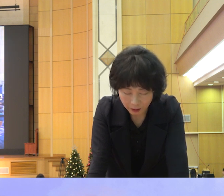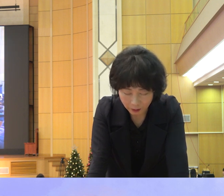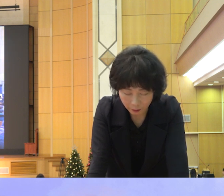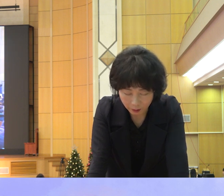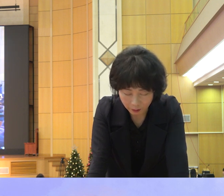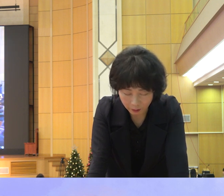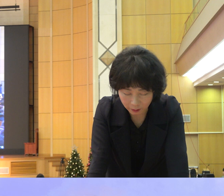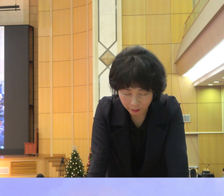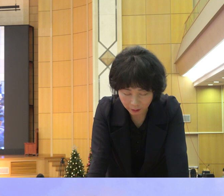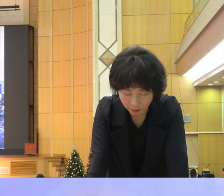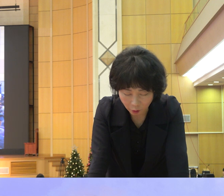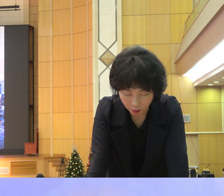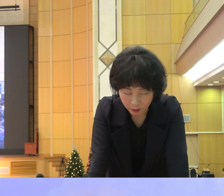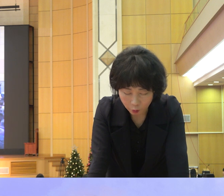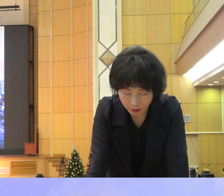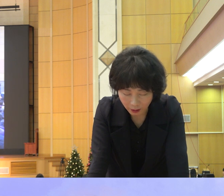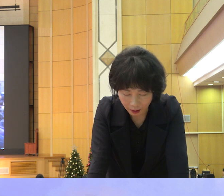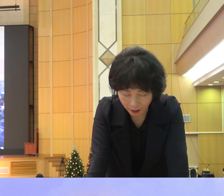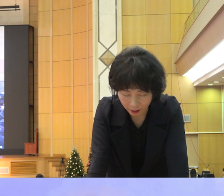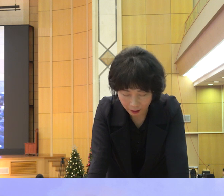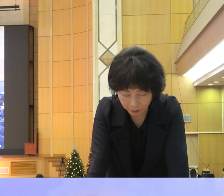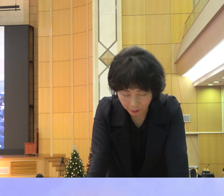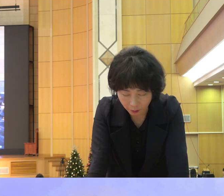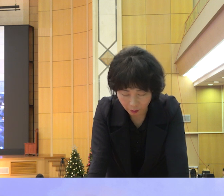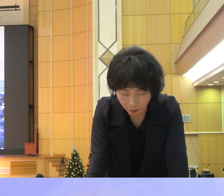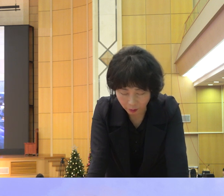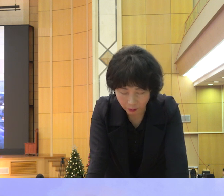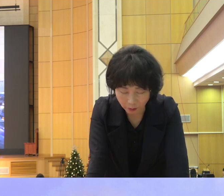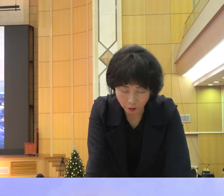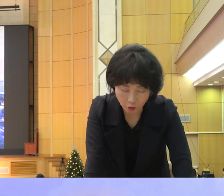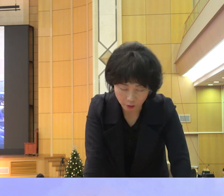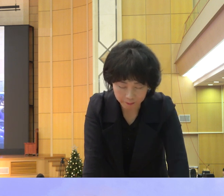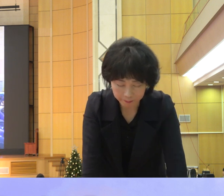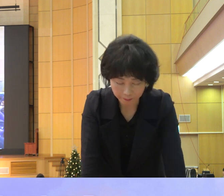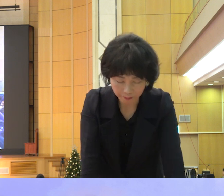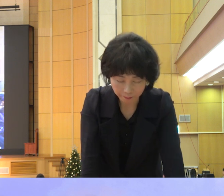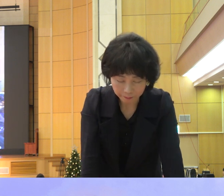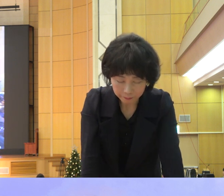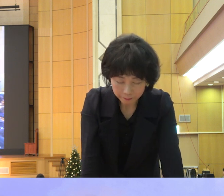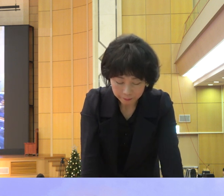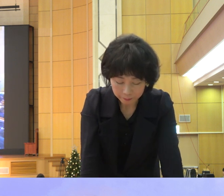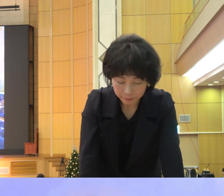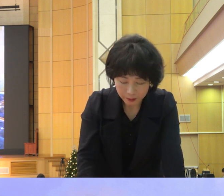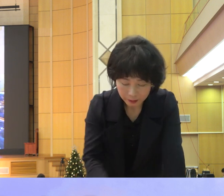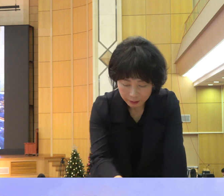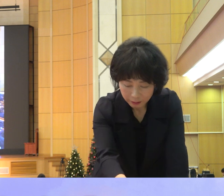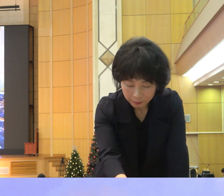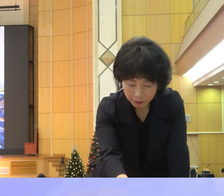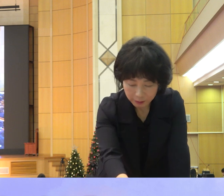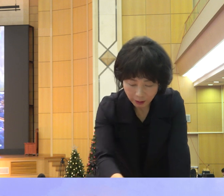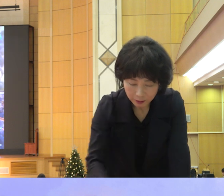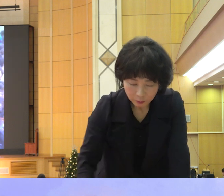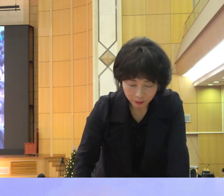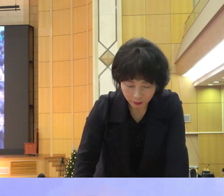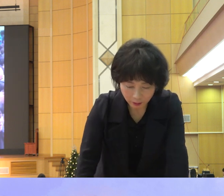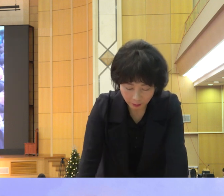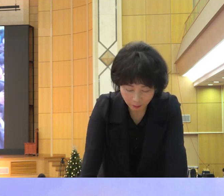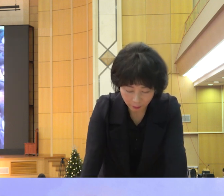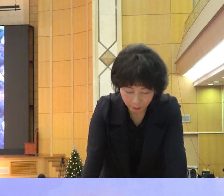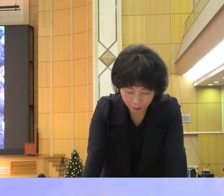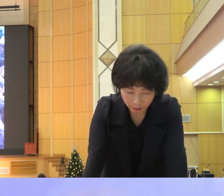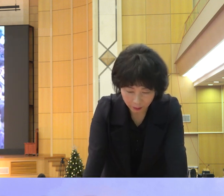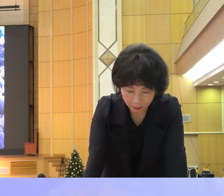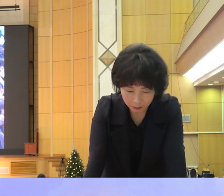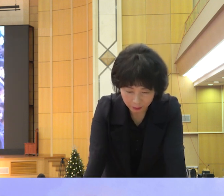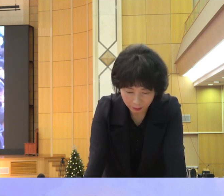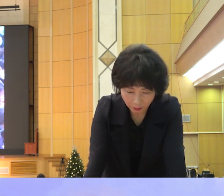터가 되는 이 교회에 나와서 진리의 말씀을 들었나이다. 진리의 말씀을 가르침을 받았나이다. 진리의 말씀이